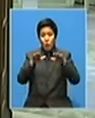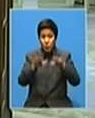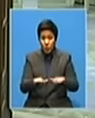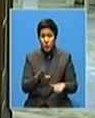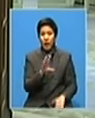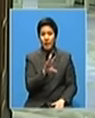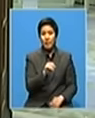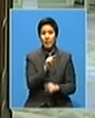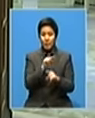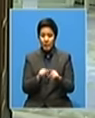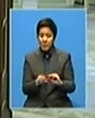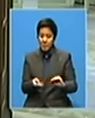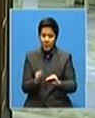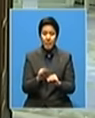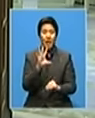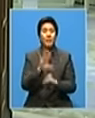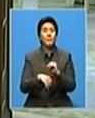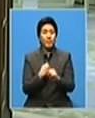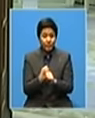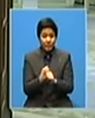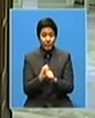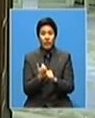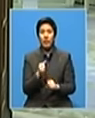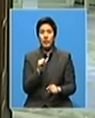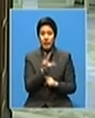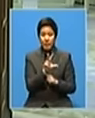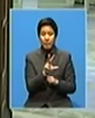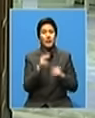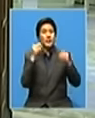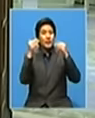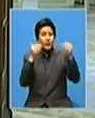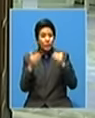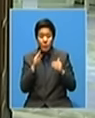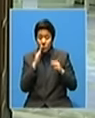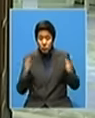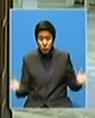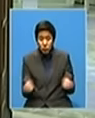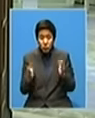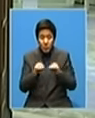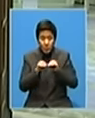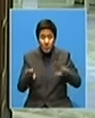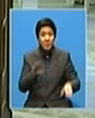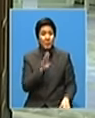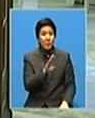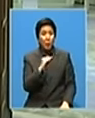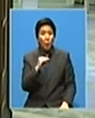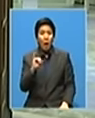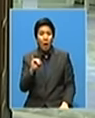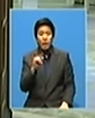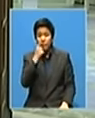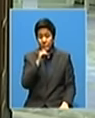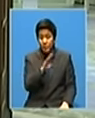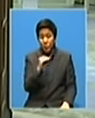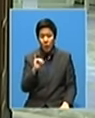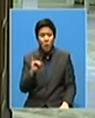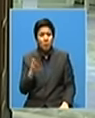อยละ50เพิ่มเติมอีก5ปีเช่นกันนะครับ3ก็คือกิจกรรมที่ไม่ได้รับการส่งเสริมตามประกาศ BOI นะครับก็